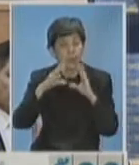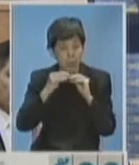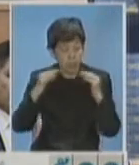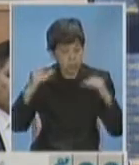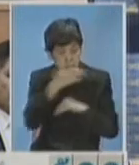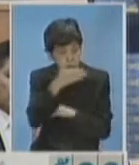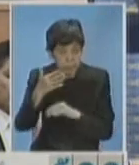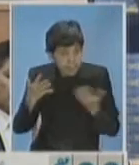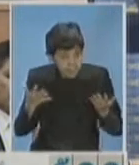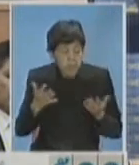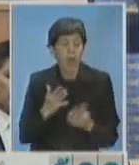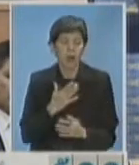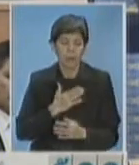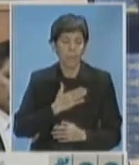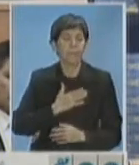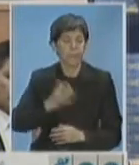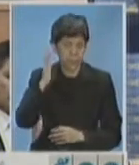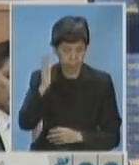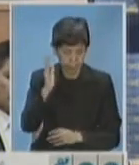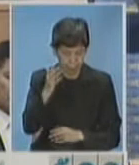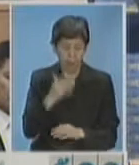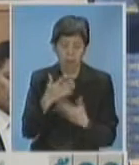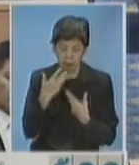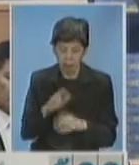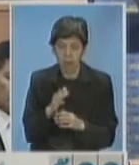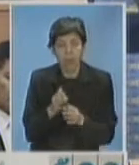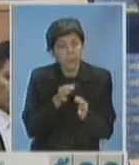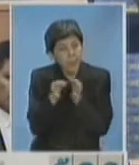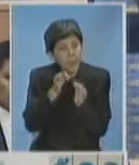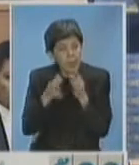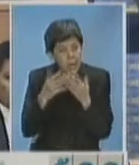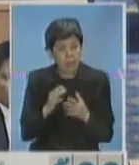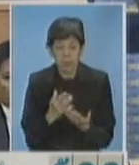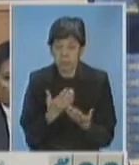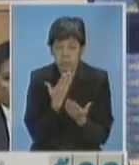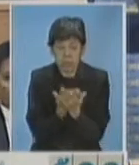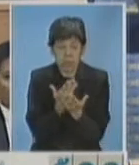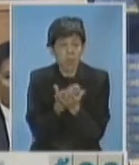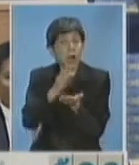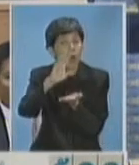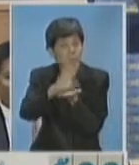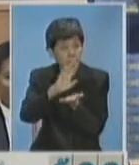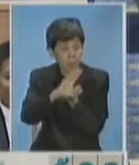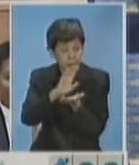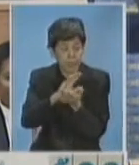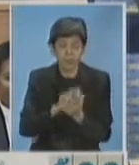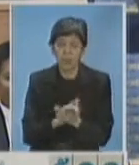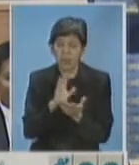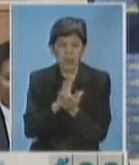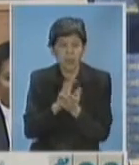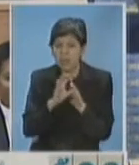านครับผมได้อภิปรายโดยลำดับมาให้ท่านประธานเห็นว่าการจัดงบประมาณแบบไม่